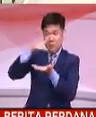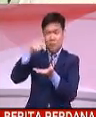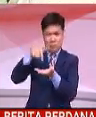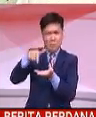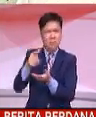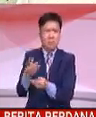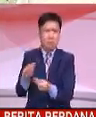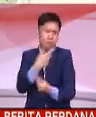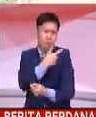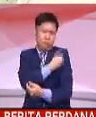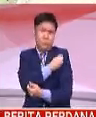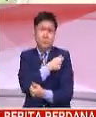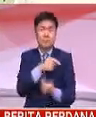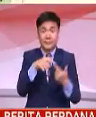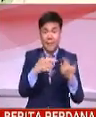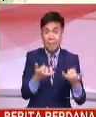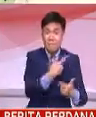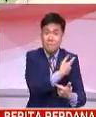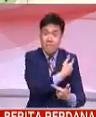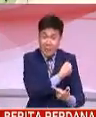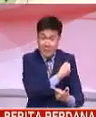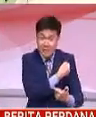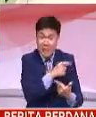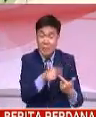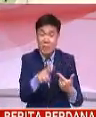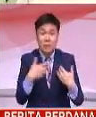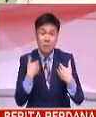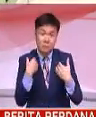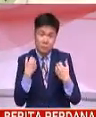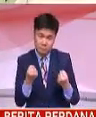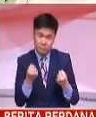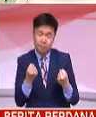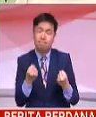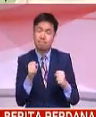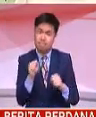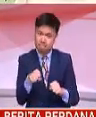ni bagus untuk kita punya kesihatan.